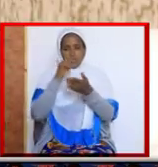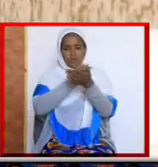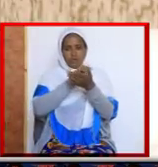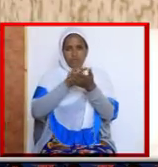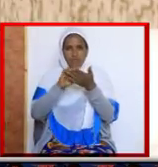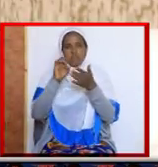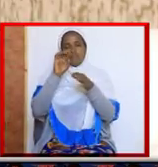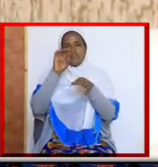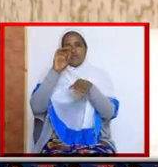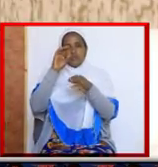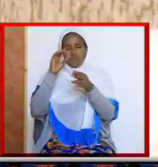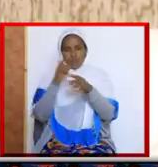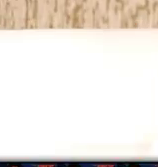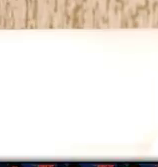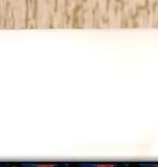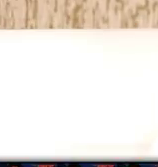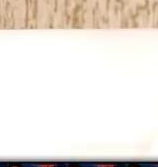መዝሙር እንቃኛለን።